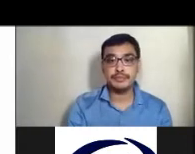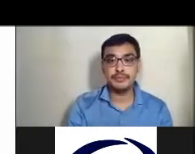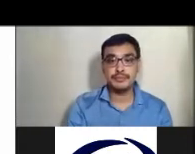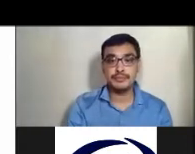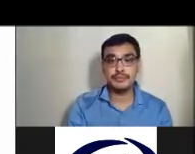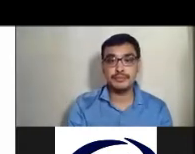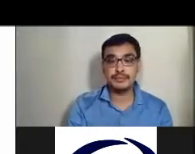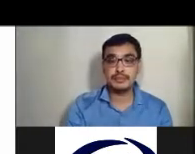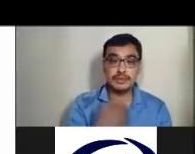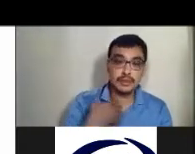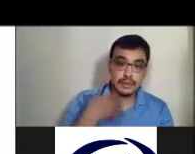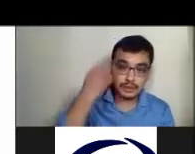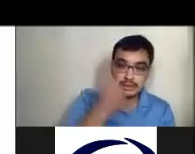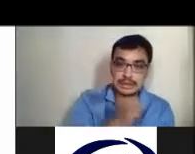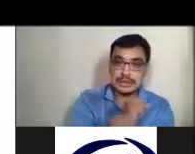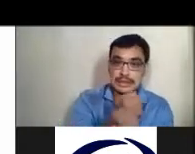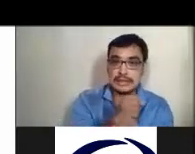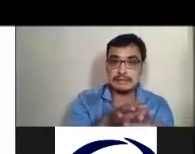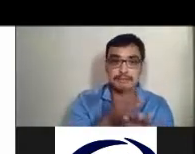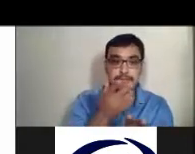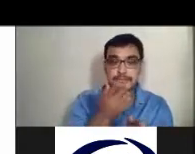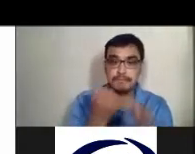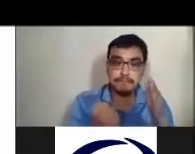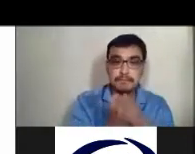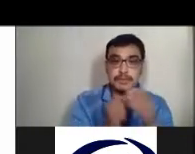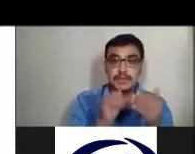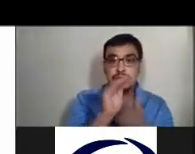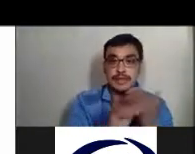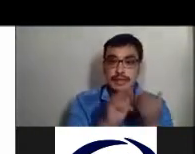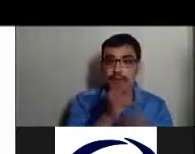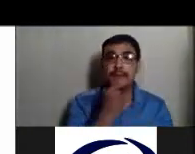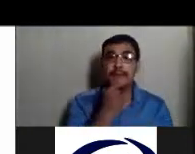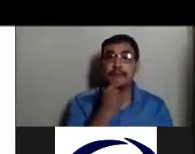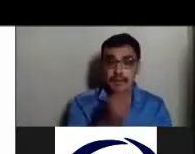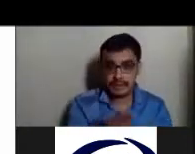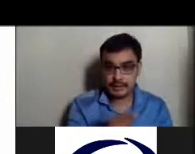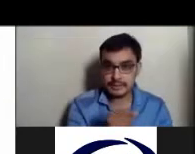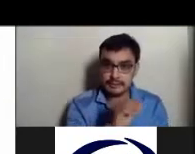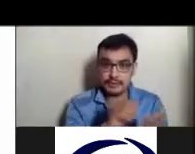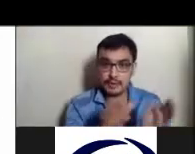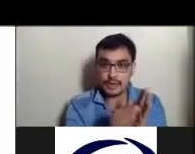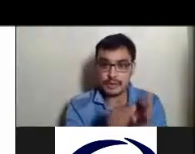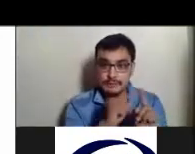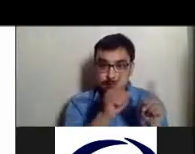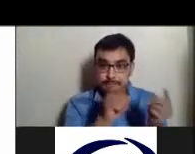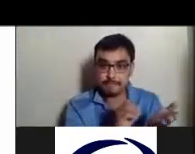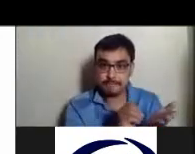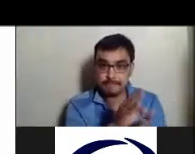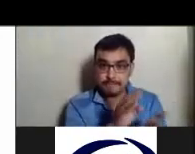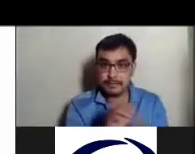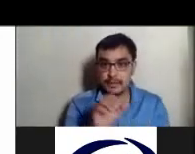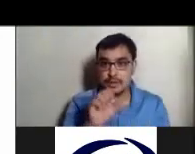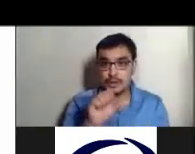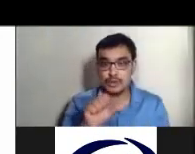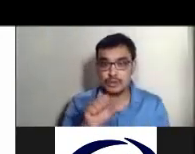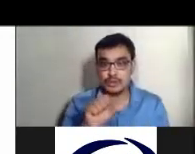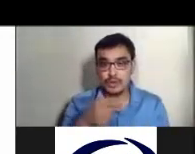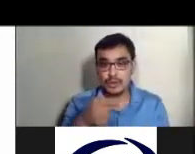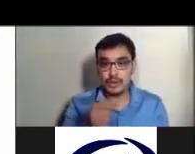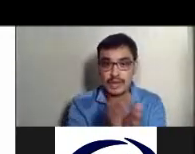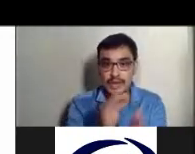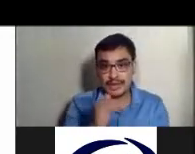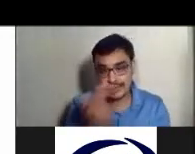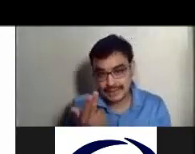अब सुसाइड रिस्कको मेजर फाइन्डिङ्सलाई हेऱ्यौँ भने यो हाम्रो प्रेजेन्टेसनहरूबाट चाहिँ जनजाति दलित क्षेत्रीय ब्राह्मीण